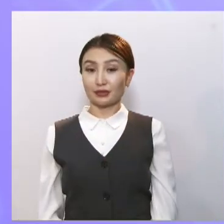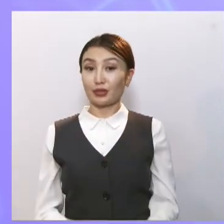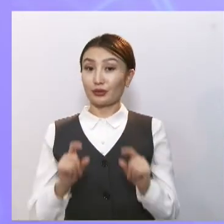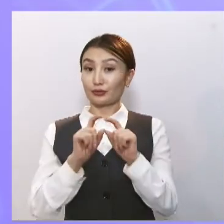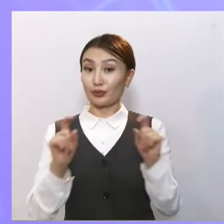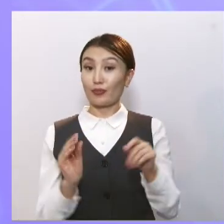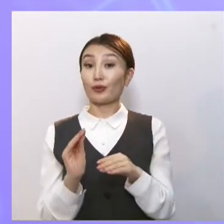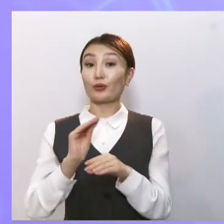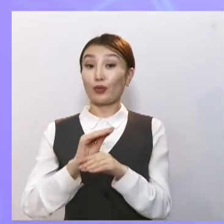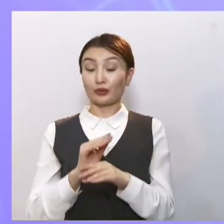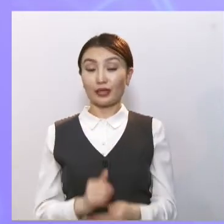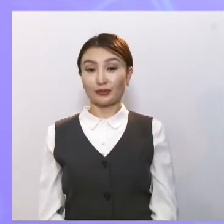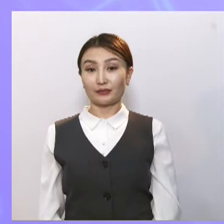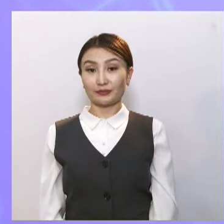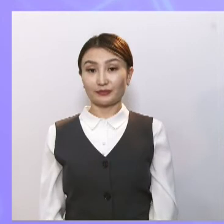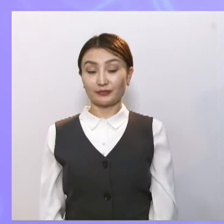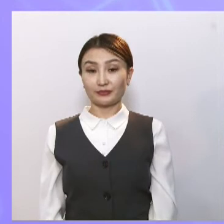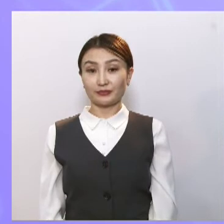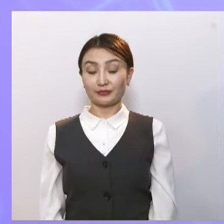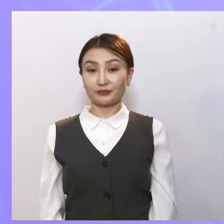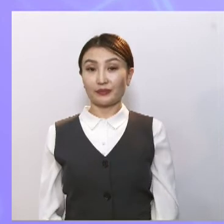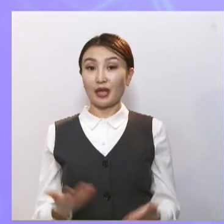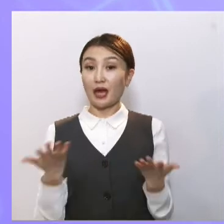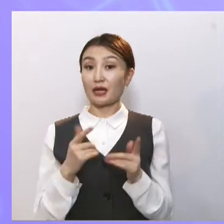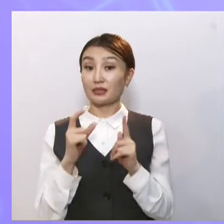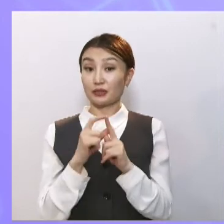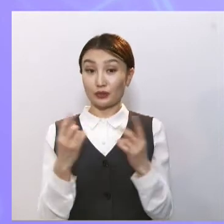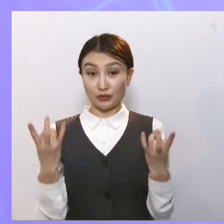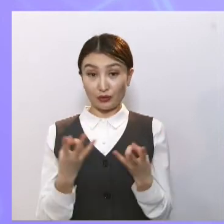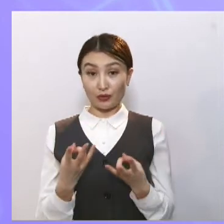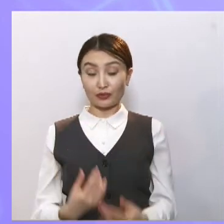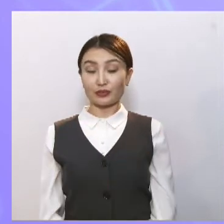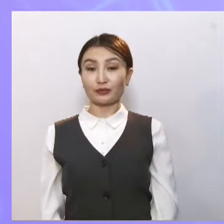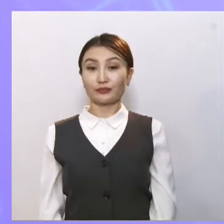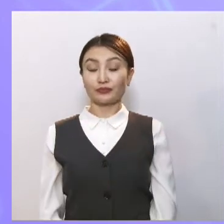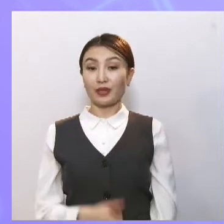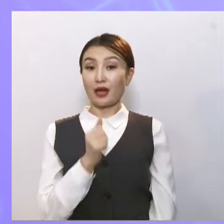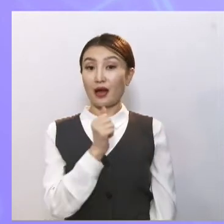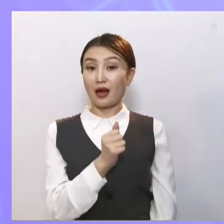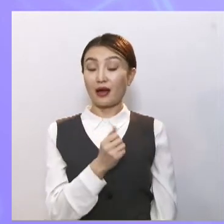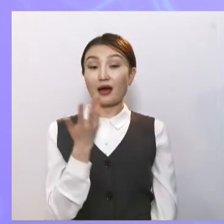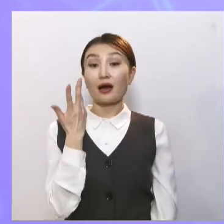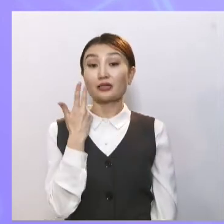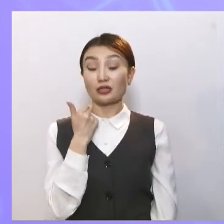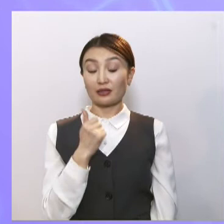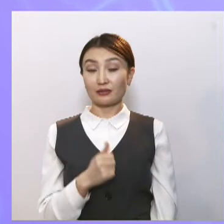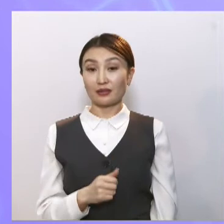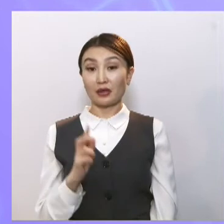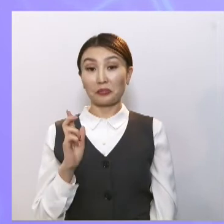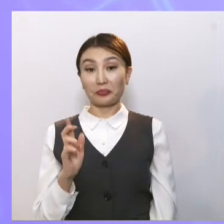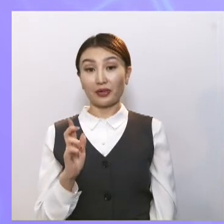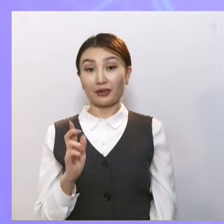Сүйлөмдү толуктагыла. Кайсы сөздү коебуз? А. Качан?